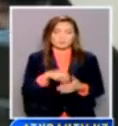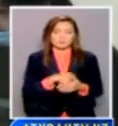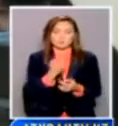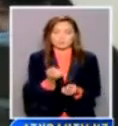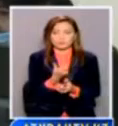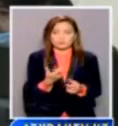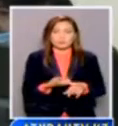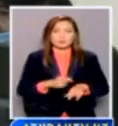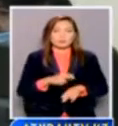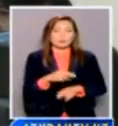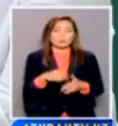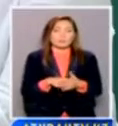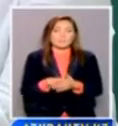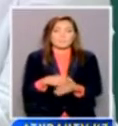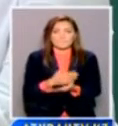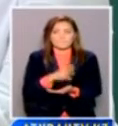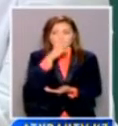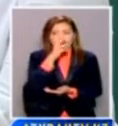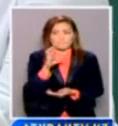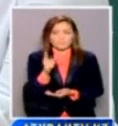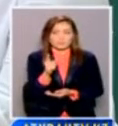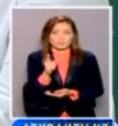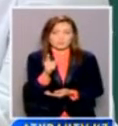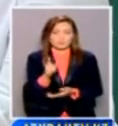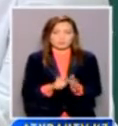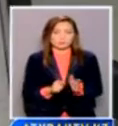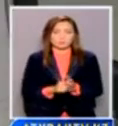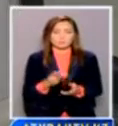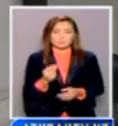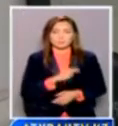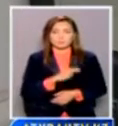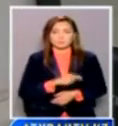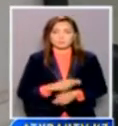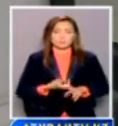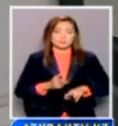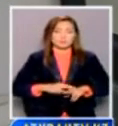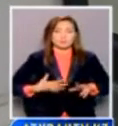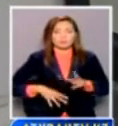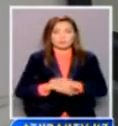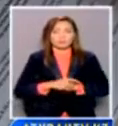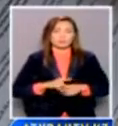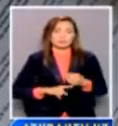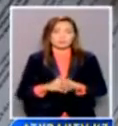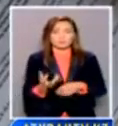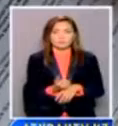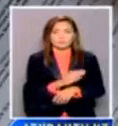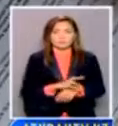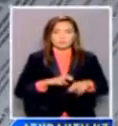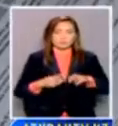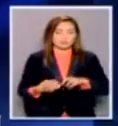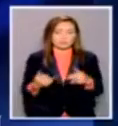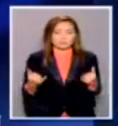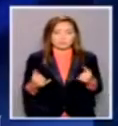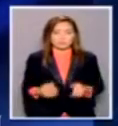сбережений и мало тех вкладчиков, которые смогли бы получить часть пенсионных накоплений. Поэтому все еще не найдено решение данной